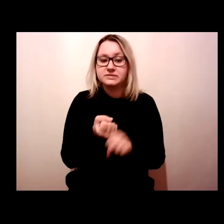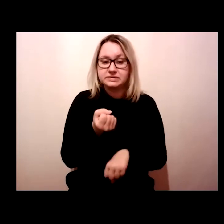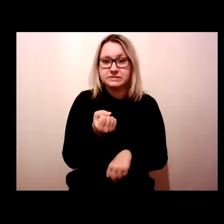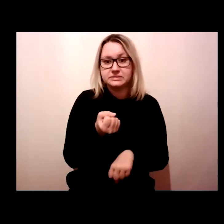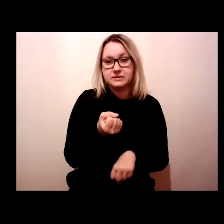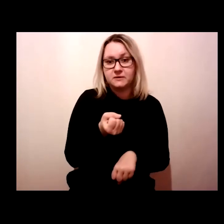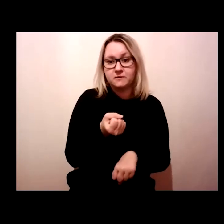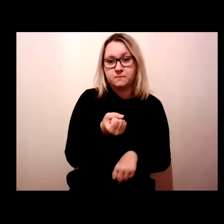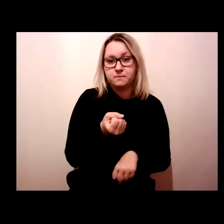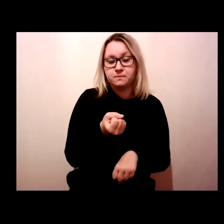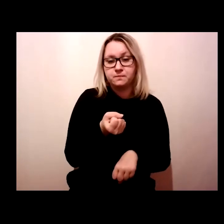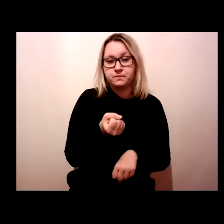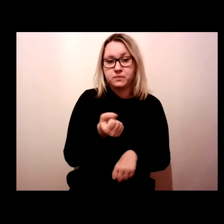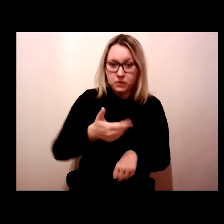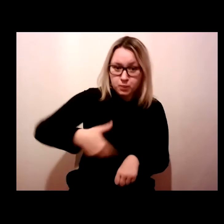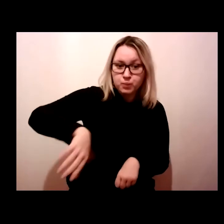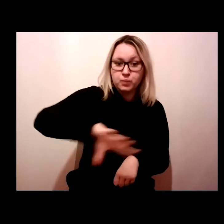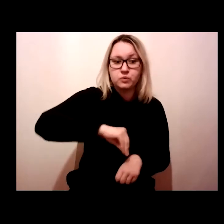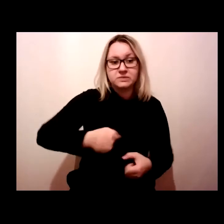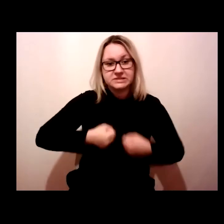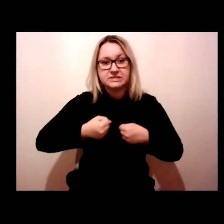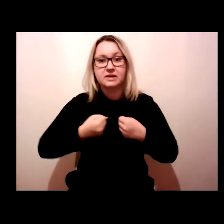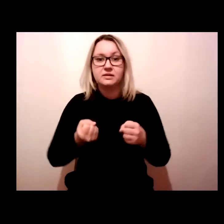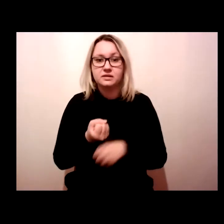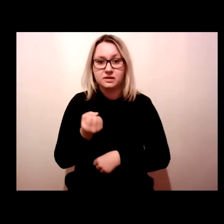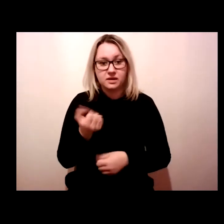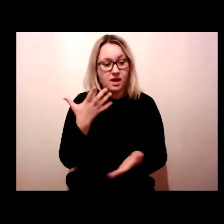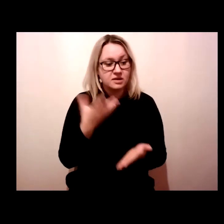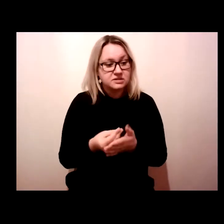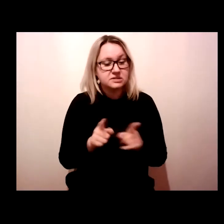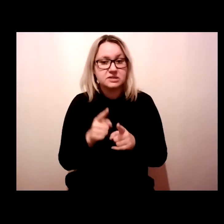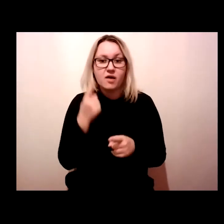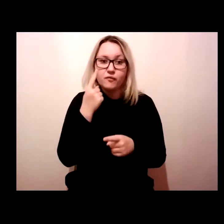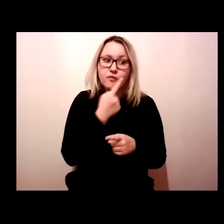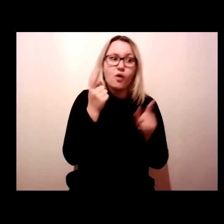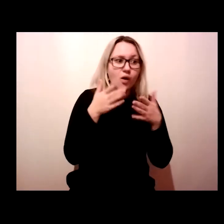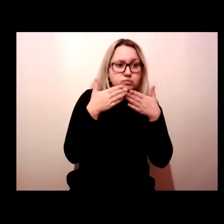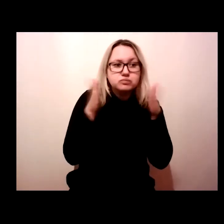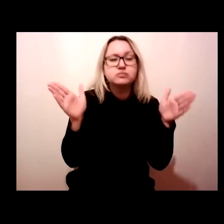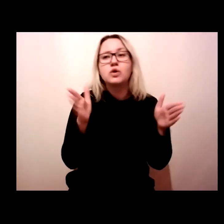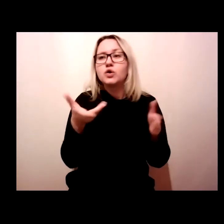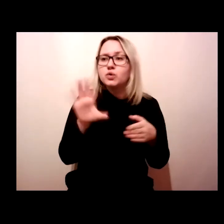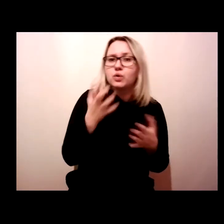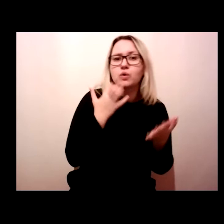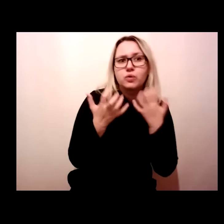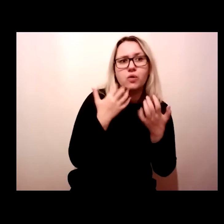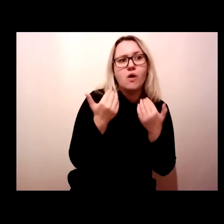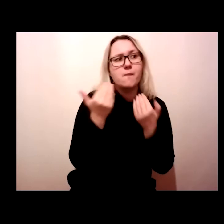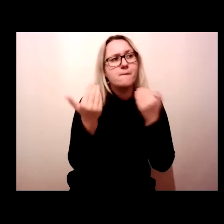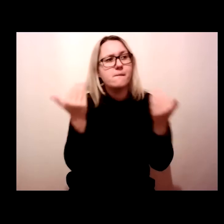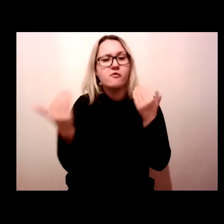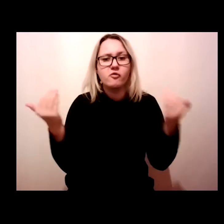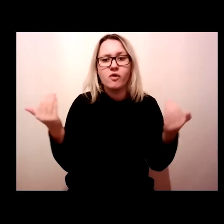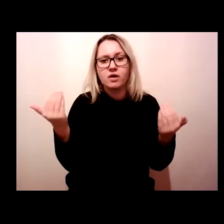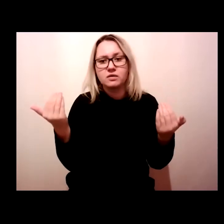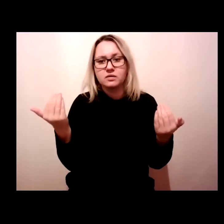mums stengtis kažkaip plėsti savo akiratį, daugiau We have domėtis, to mažiau expand our